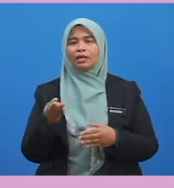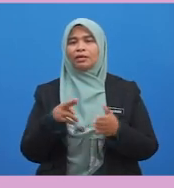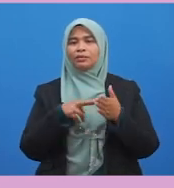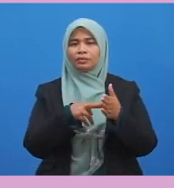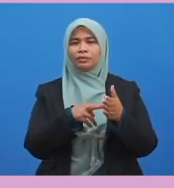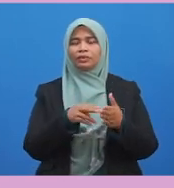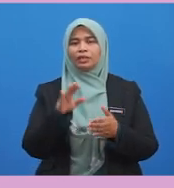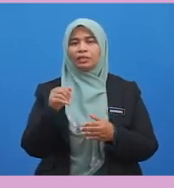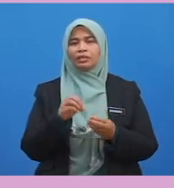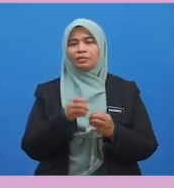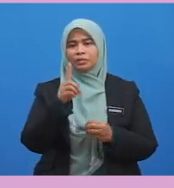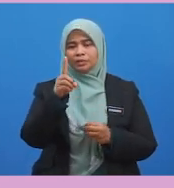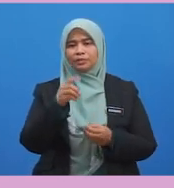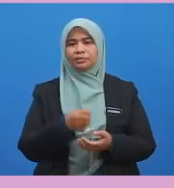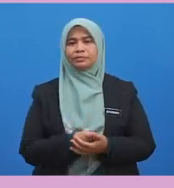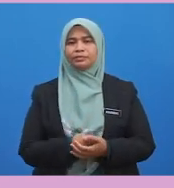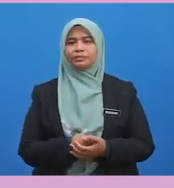bahan rujukan yang pertama.